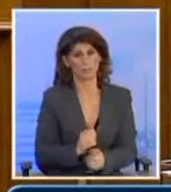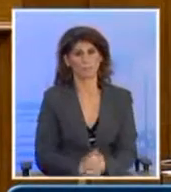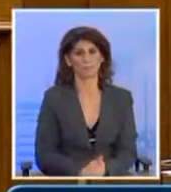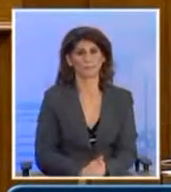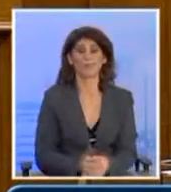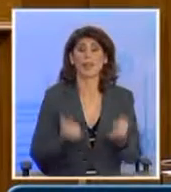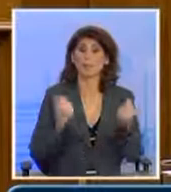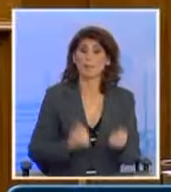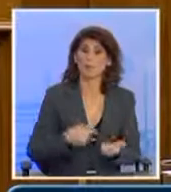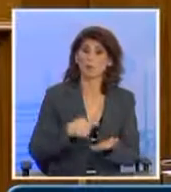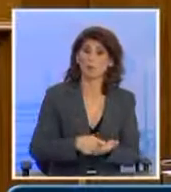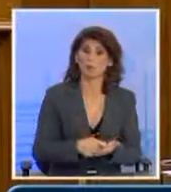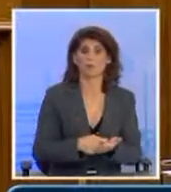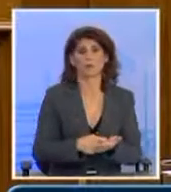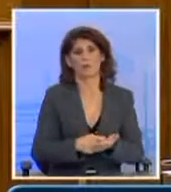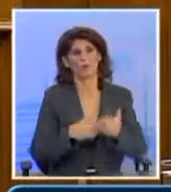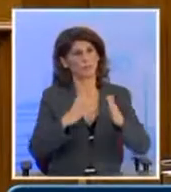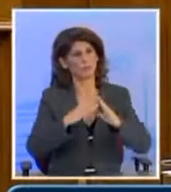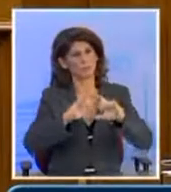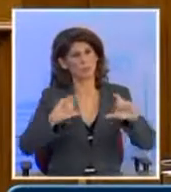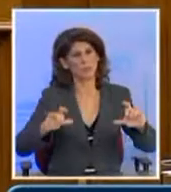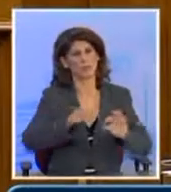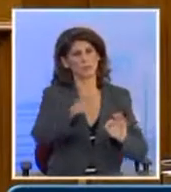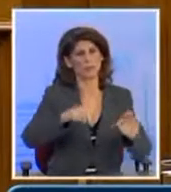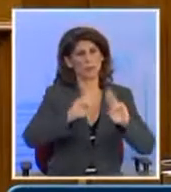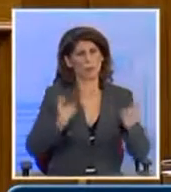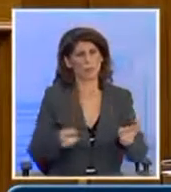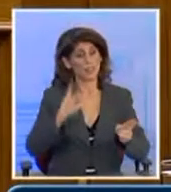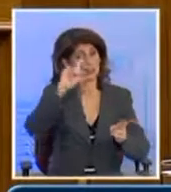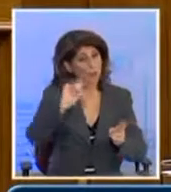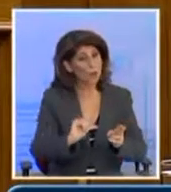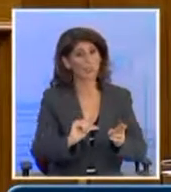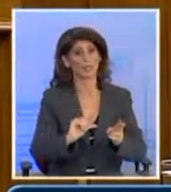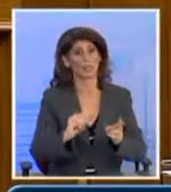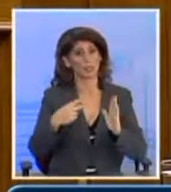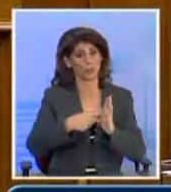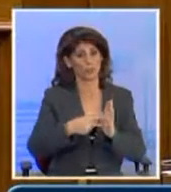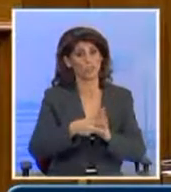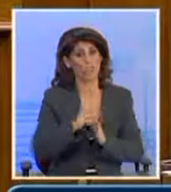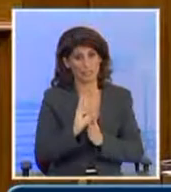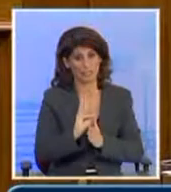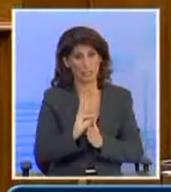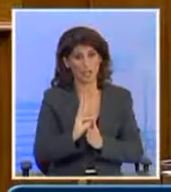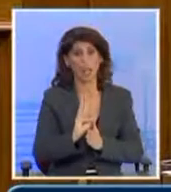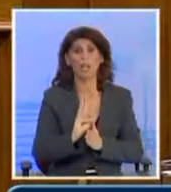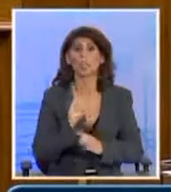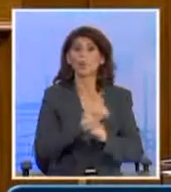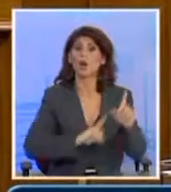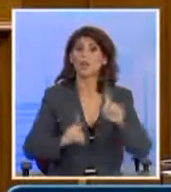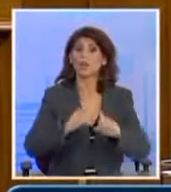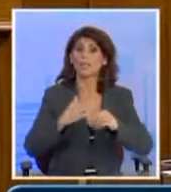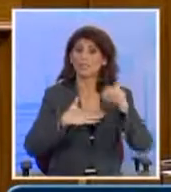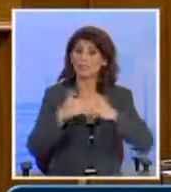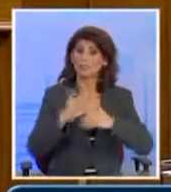η επιβάρυνση από το φόρο ακινήτων για τους φορολογούμενους εκτιμάται ότι θα είναι μικρότερη από ό,τι το 2013 για όσους έχουν